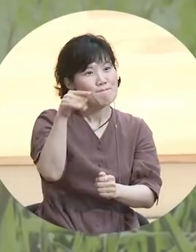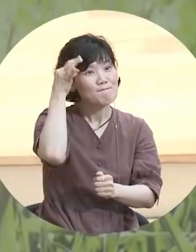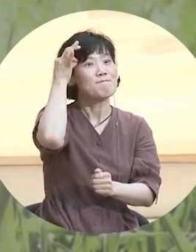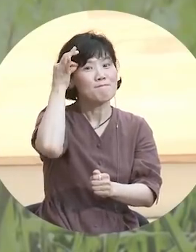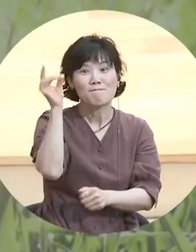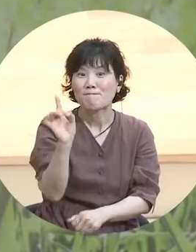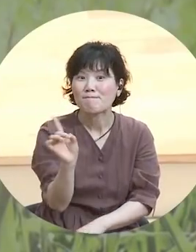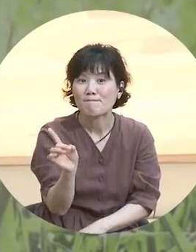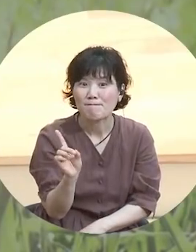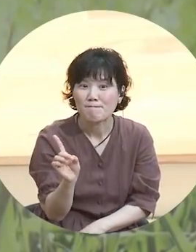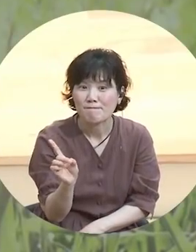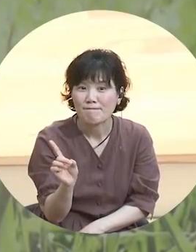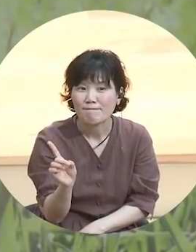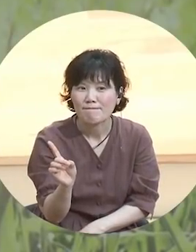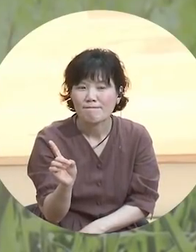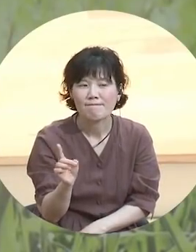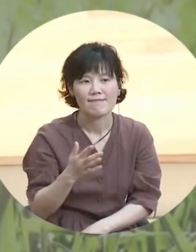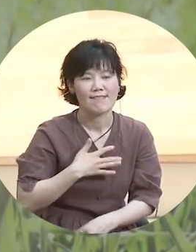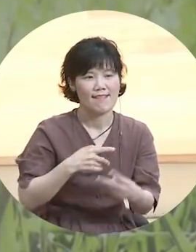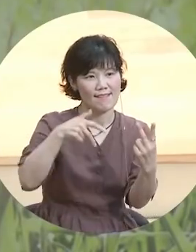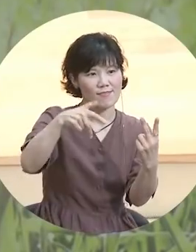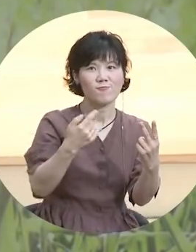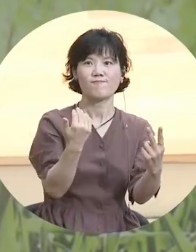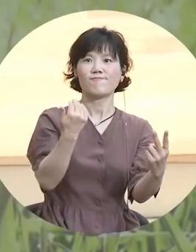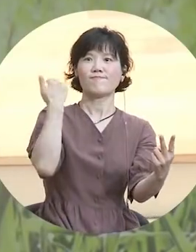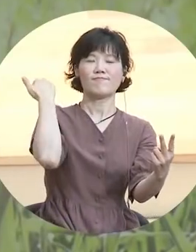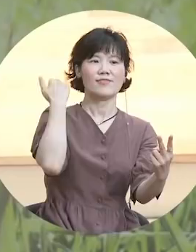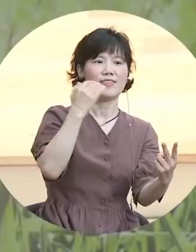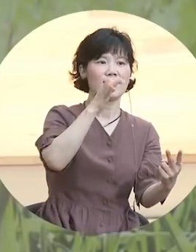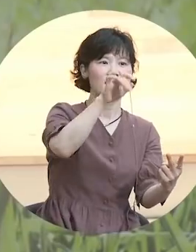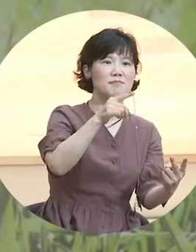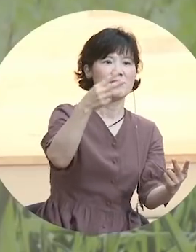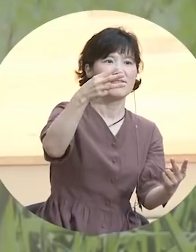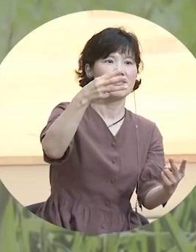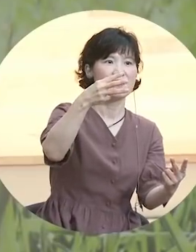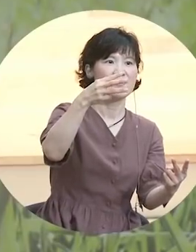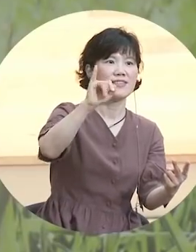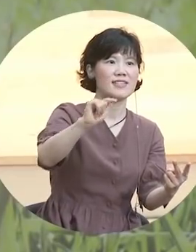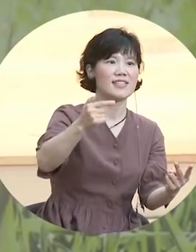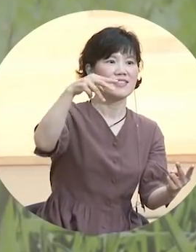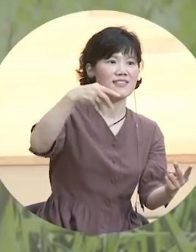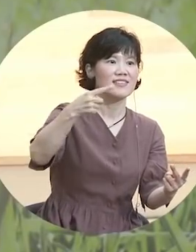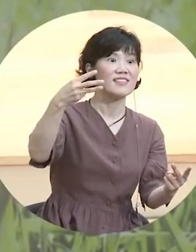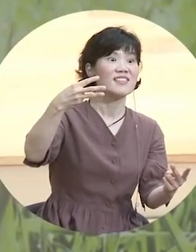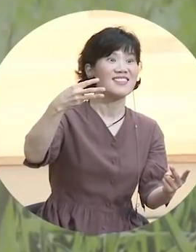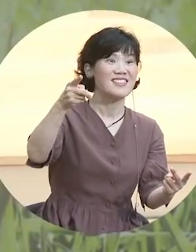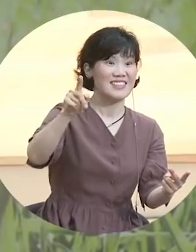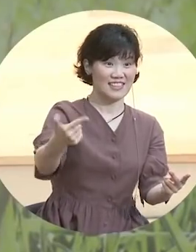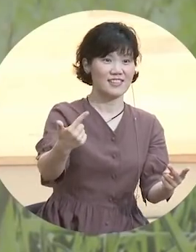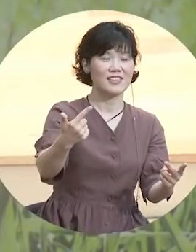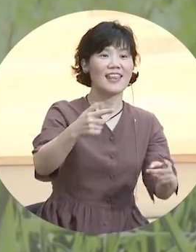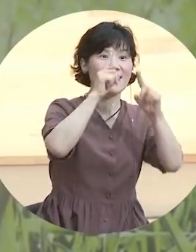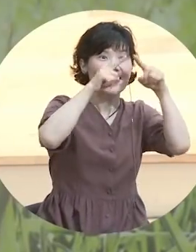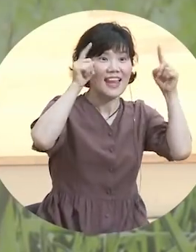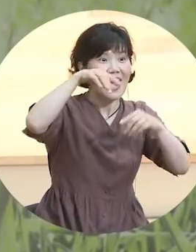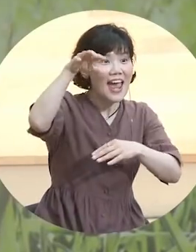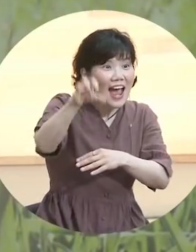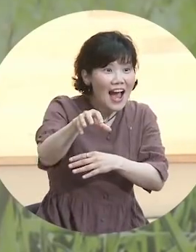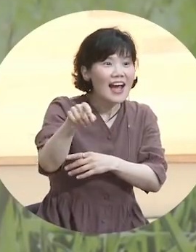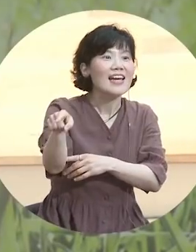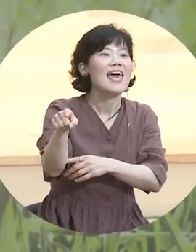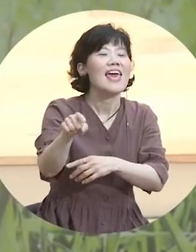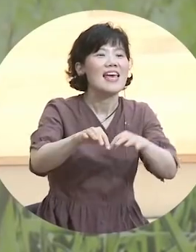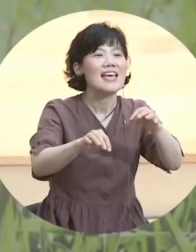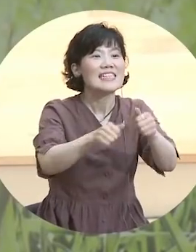거 없으십니까? 제가 두 주 전에 말씀드렸잖아요. 프린스턴 대학의 실험, 루시퍼 이펙트라는 실험. 그 실험의